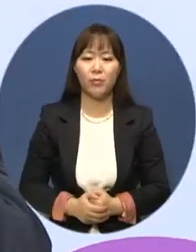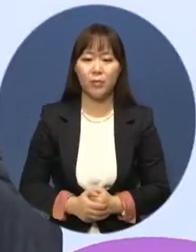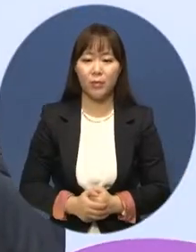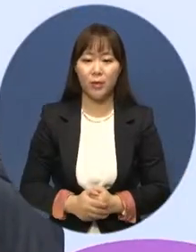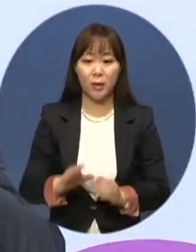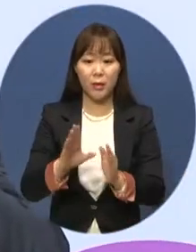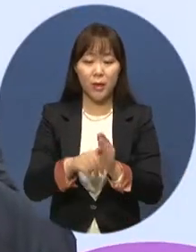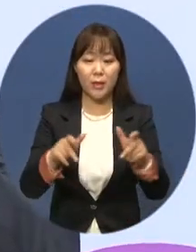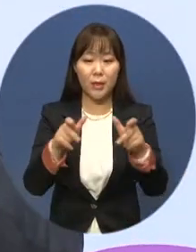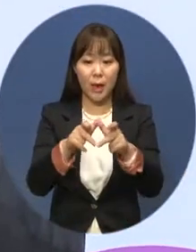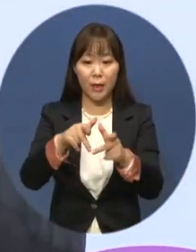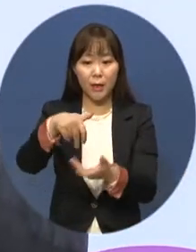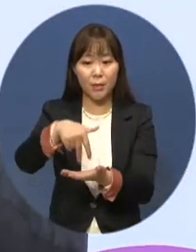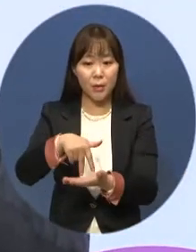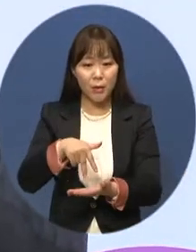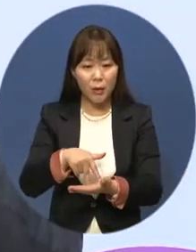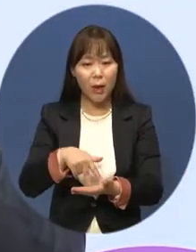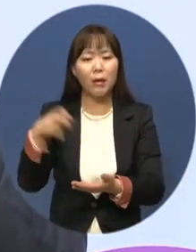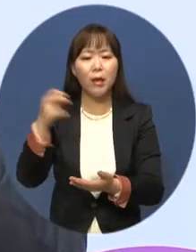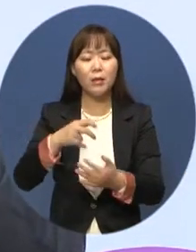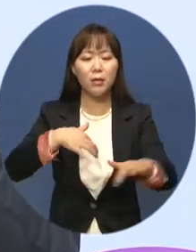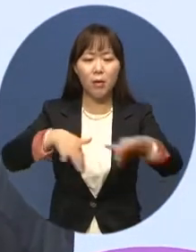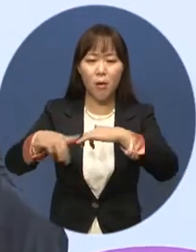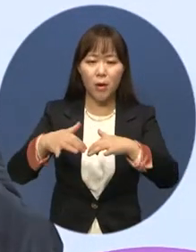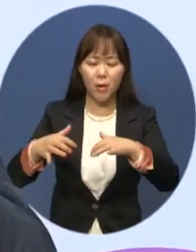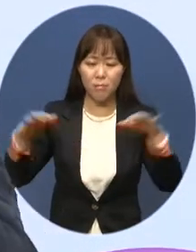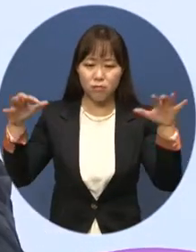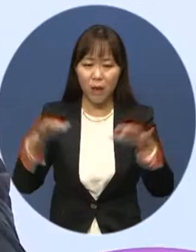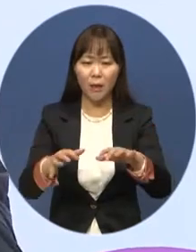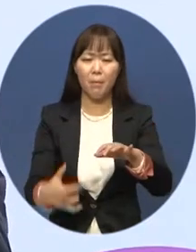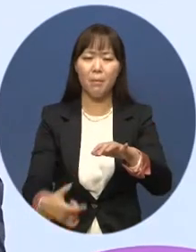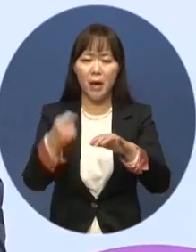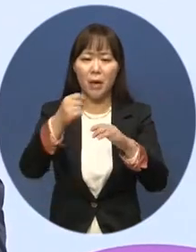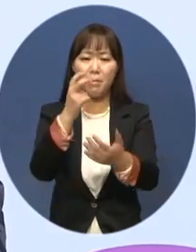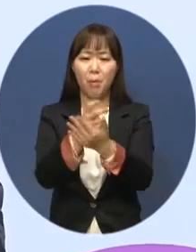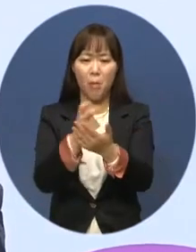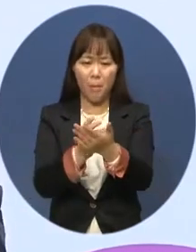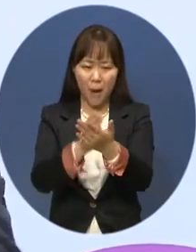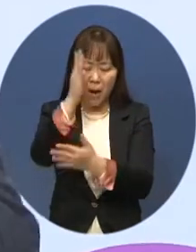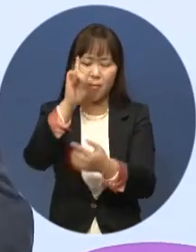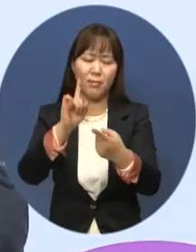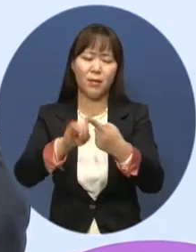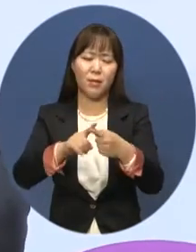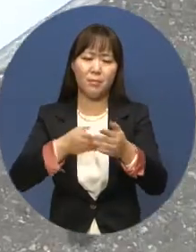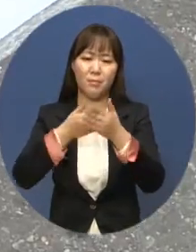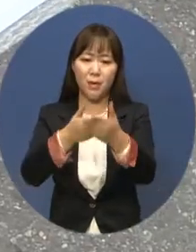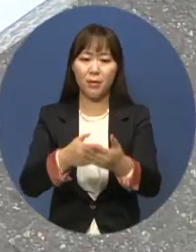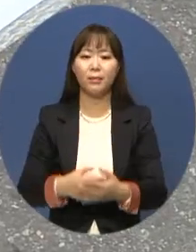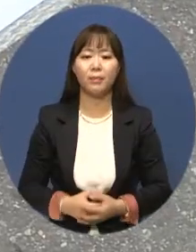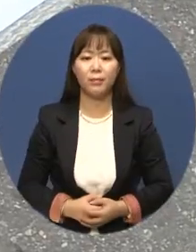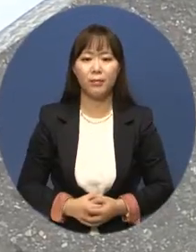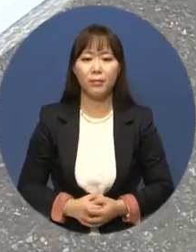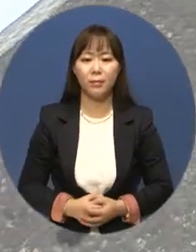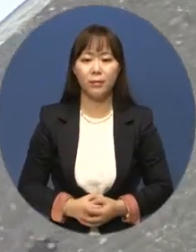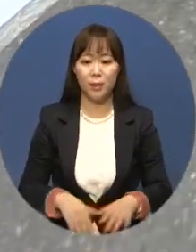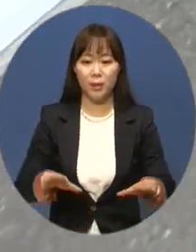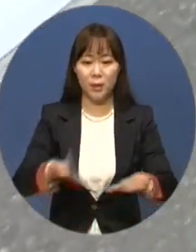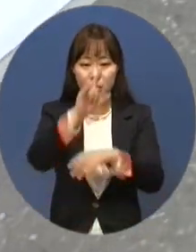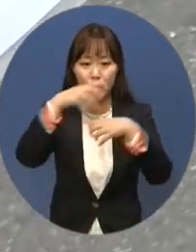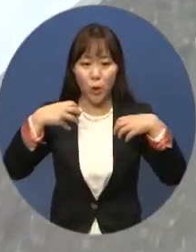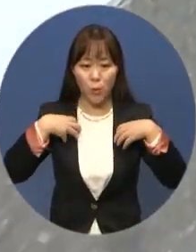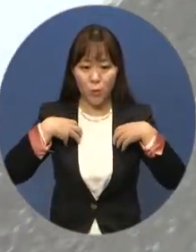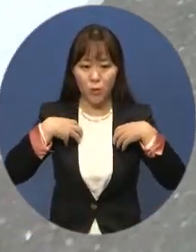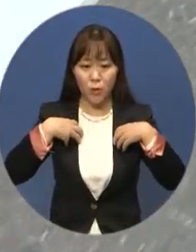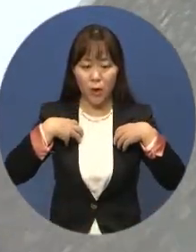이내 창 애인 상사들은 다시 거리에 나와 조속한 법안 통과를 요청했습니다 현 정부의 인기가